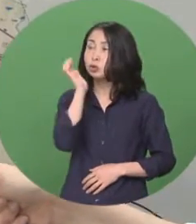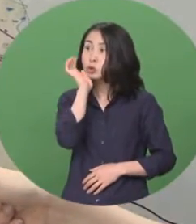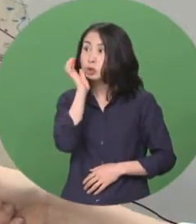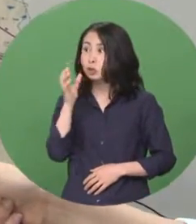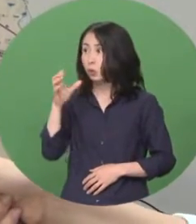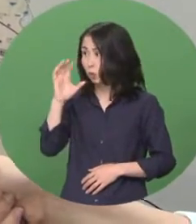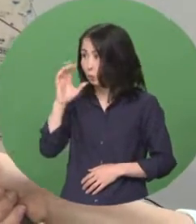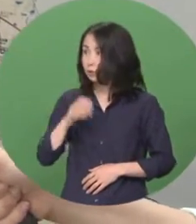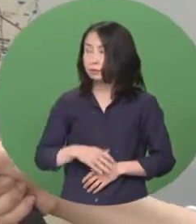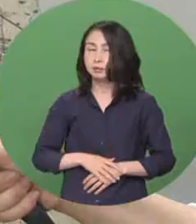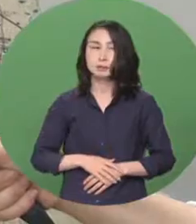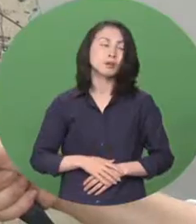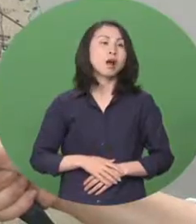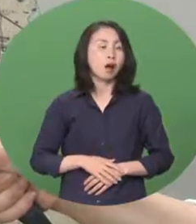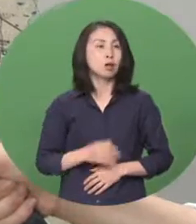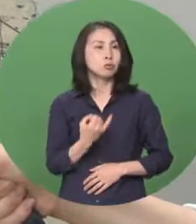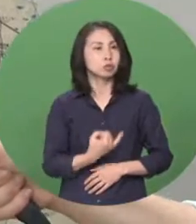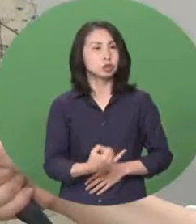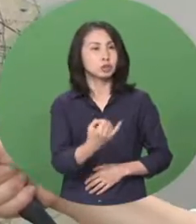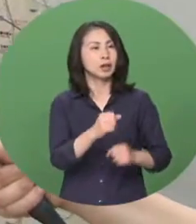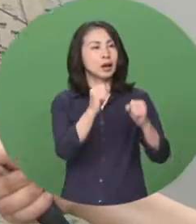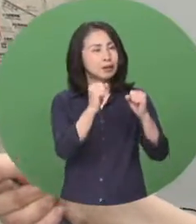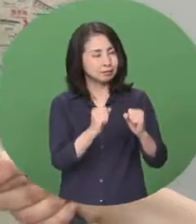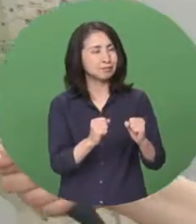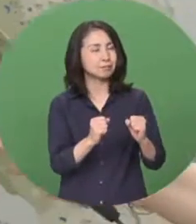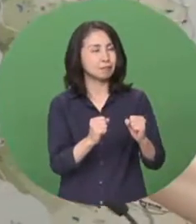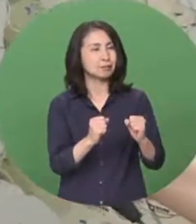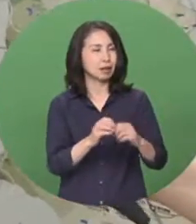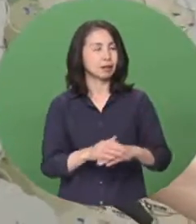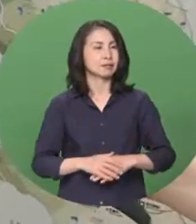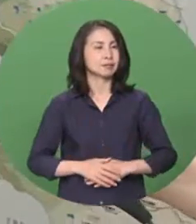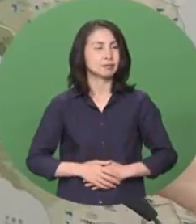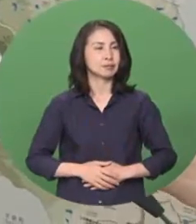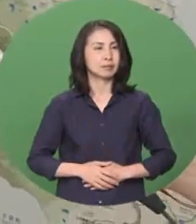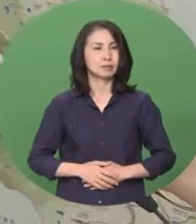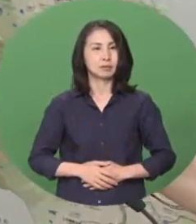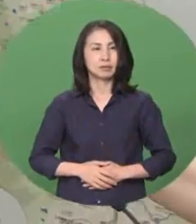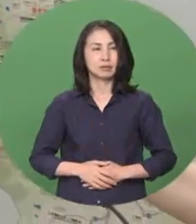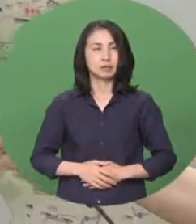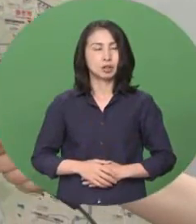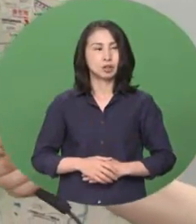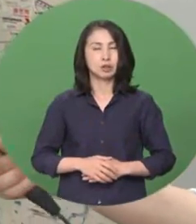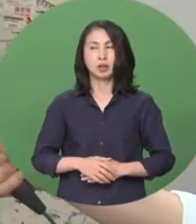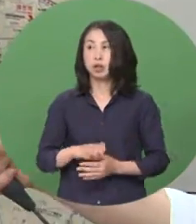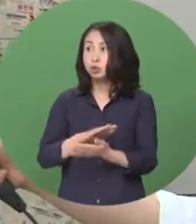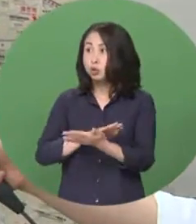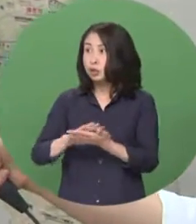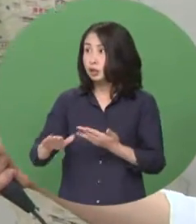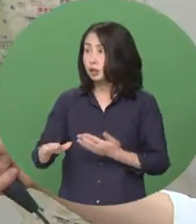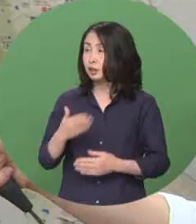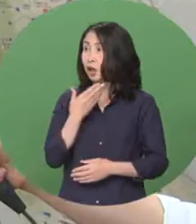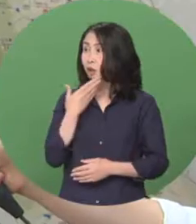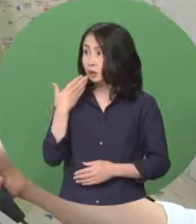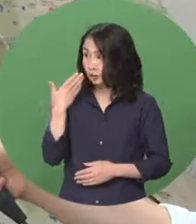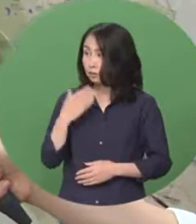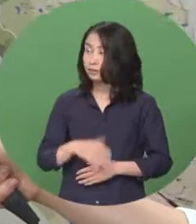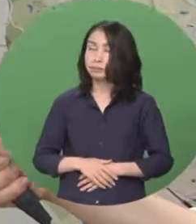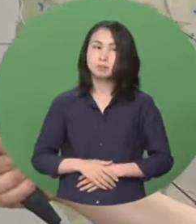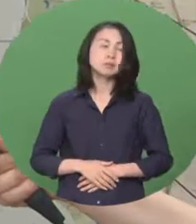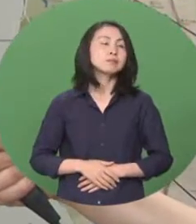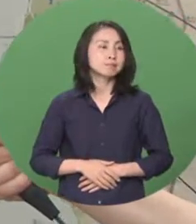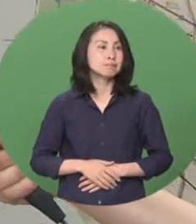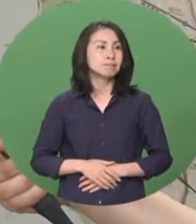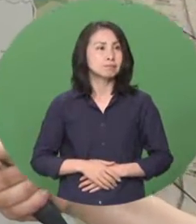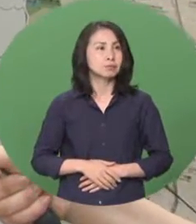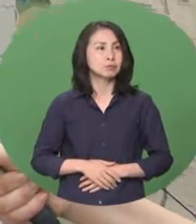あります？ はい、娘が生駒に住んで今から行くんです。 そうなんですね。じゃあすっきりした味わいだったと。美味しかったですか？ なんか